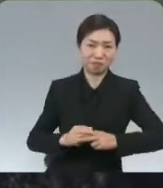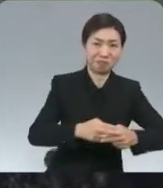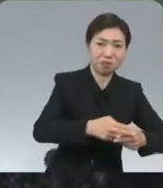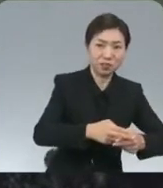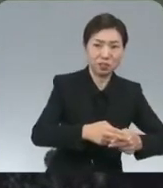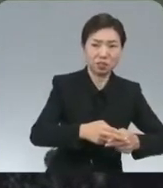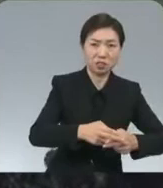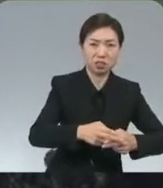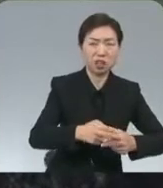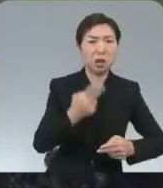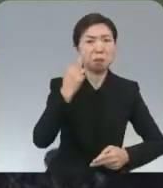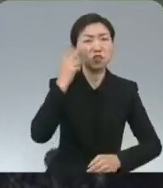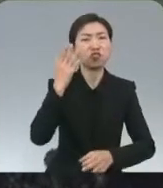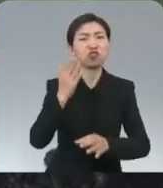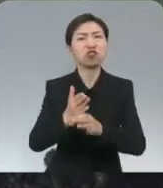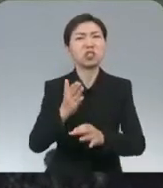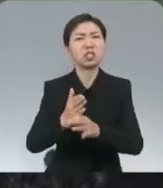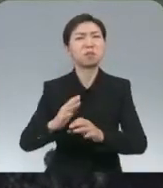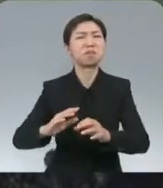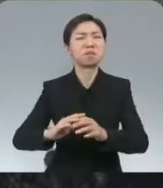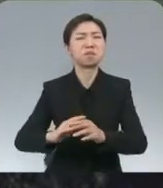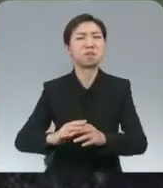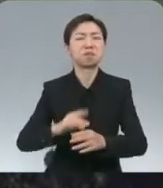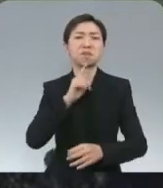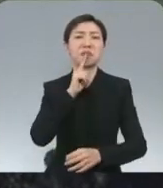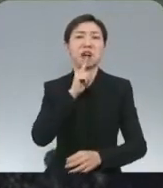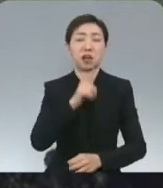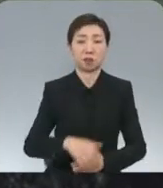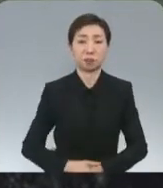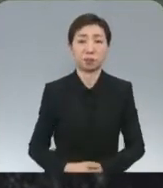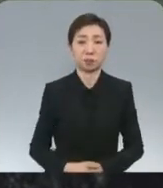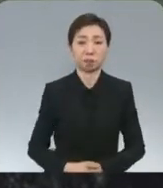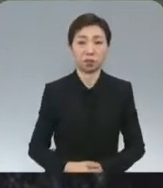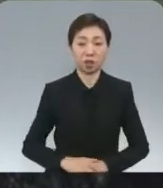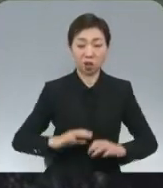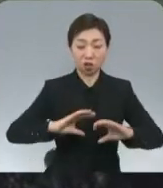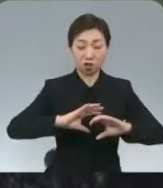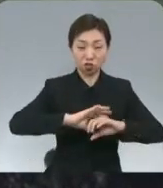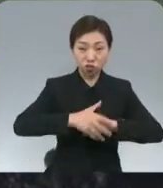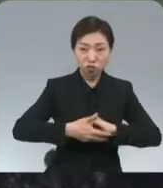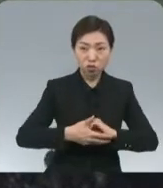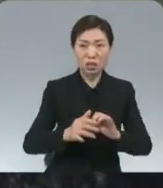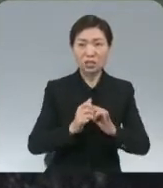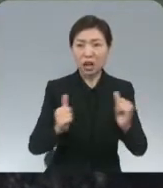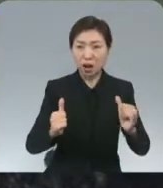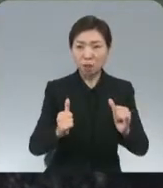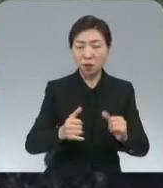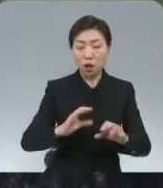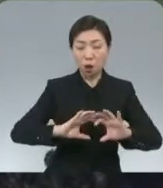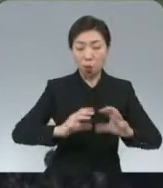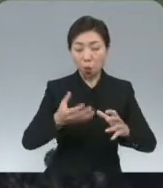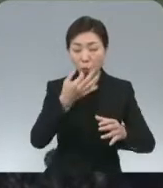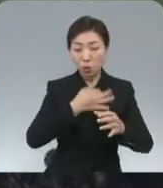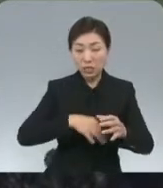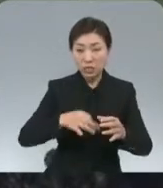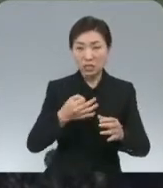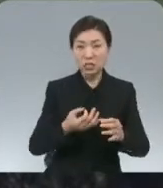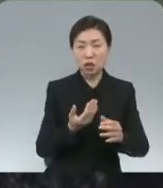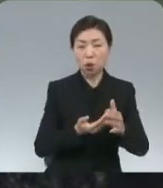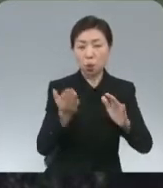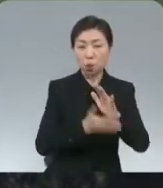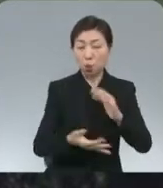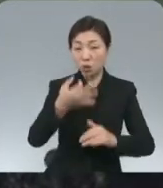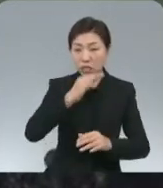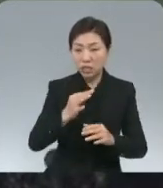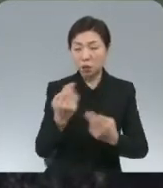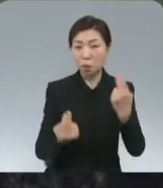terowongan di fasilitas nuklir pungkiri juga telah selesai menurutnya tanpa Korea Utara Tengah Mencari waktu yang tepat untuk melakukan uji coba nuklir